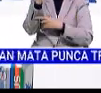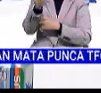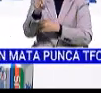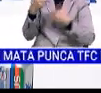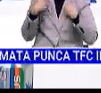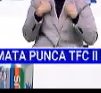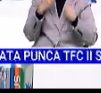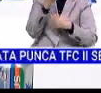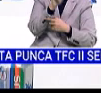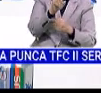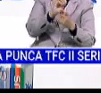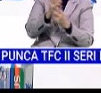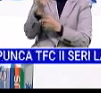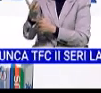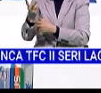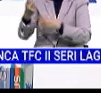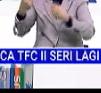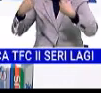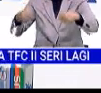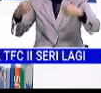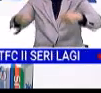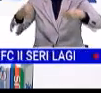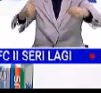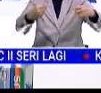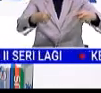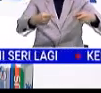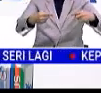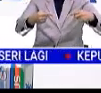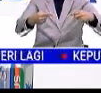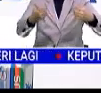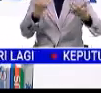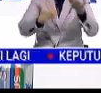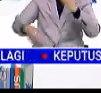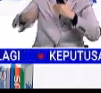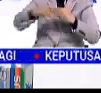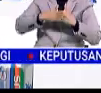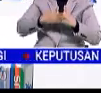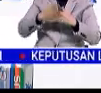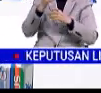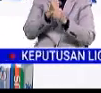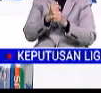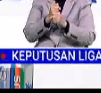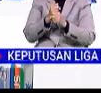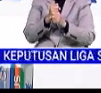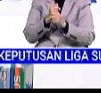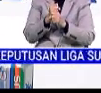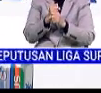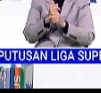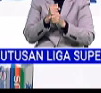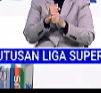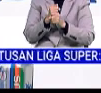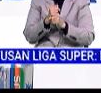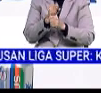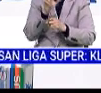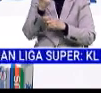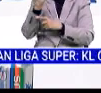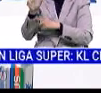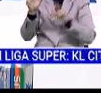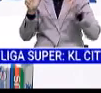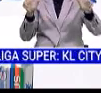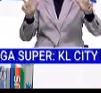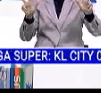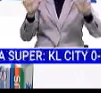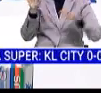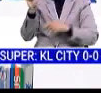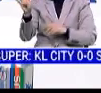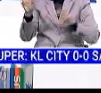ke dua ke main. So kita dapat comeback dan kita dapat leading balik 3-2. So 3-3,